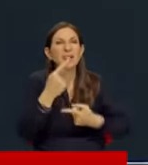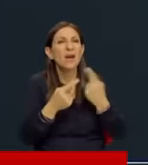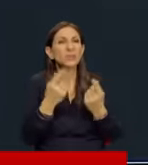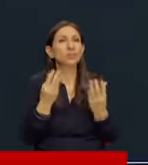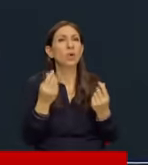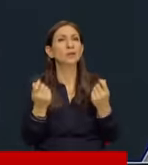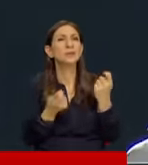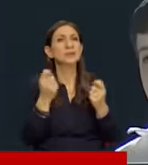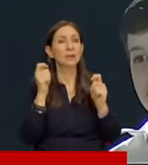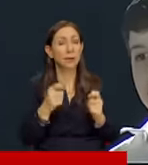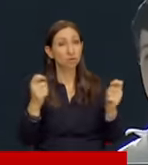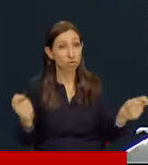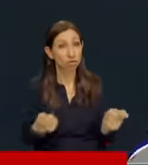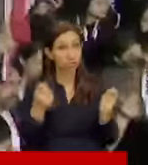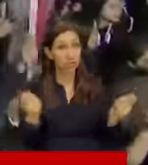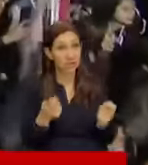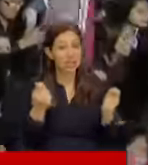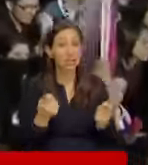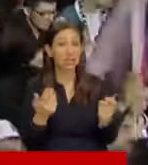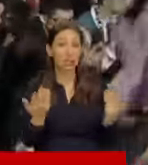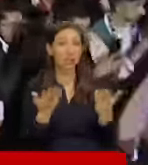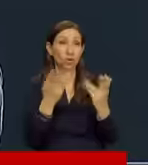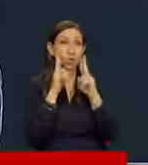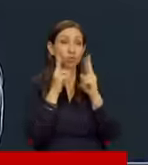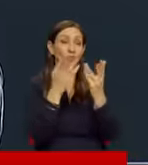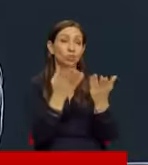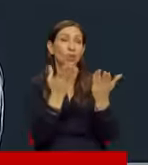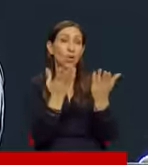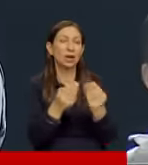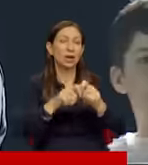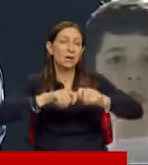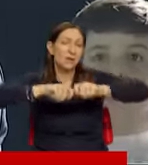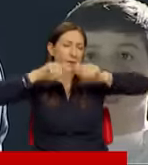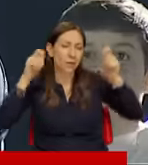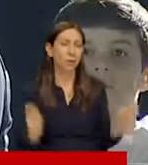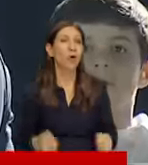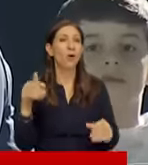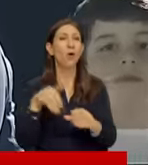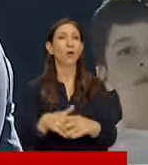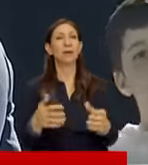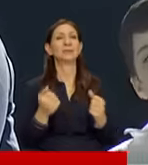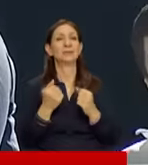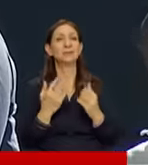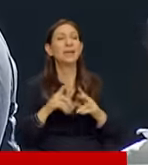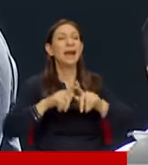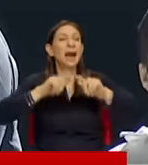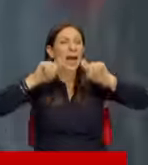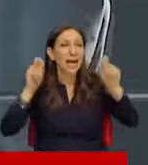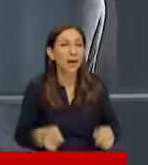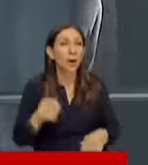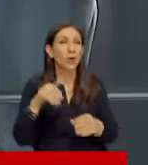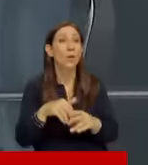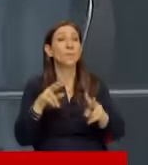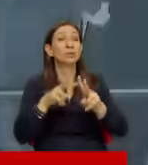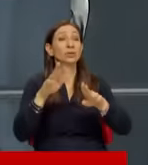iş yaparak çalışırsanız, işte böyle rekor oyla seçiliyorsunuz. Rekor oy.